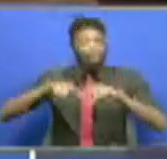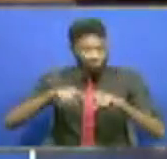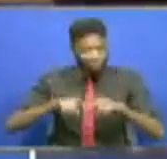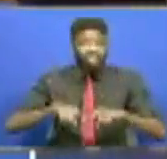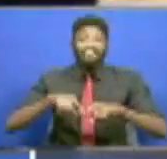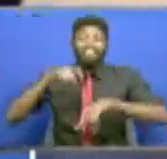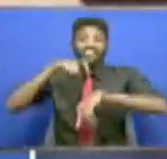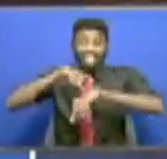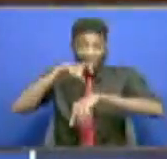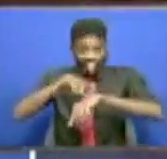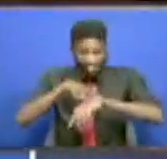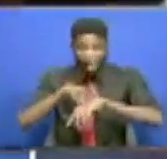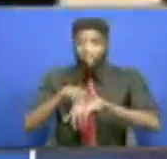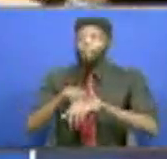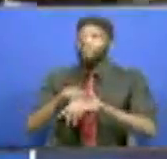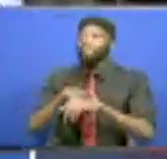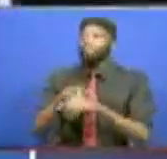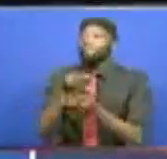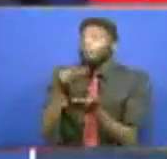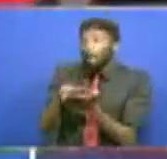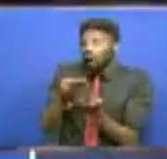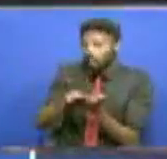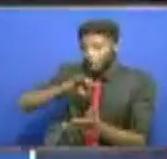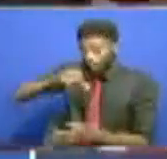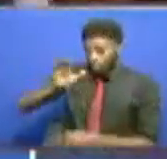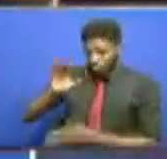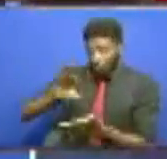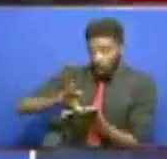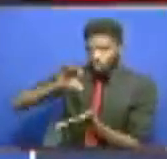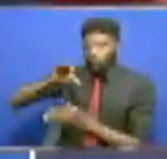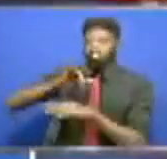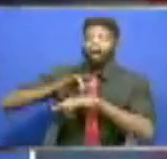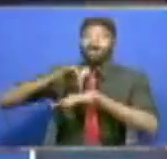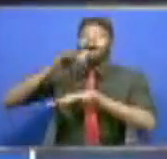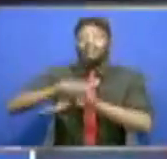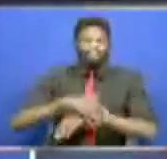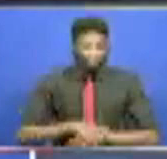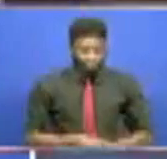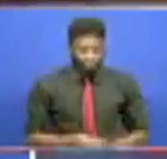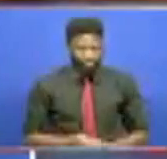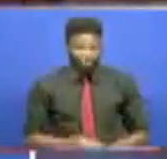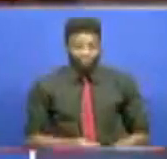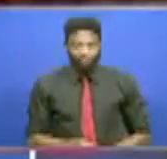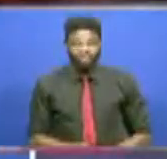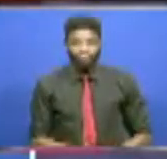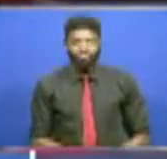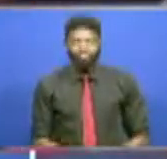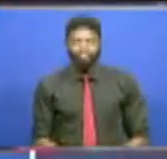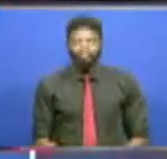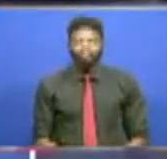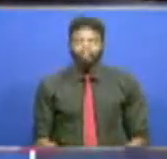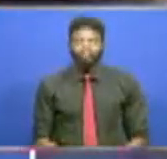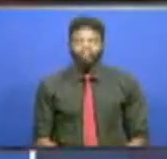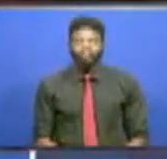pesa zilizotengewa serikali za kaunti kwenye bajeti. Edward Kabasa, Darubini ya Channel 1.